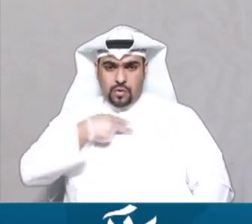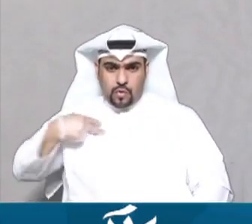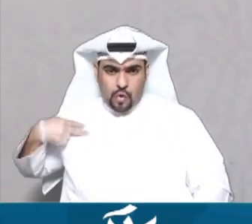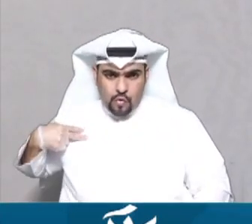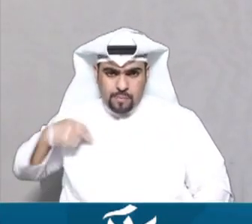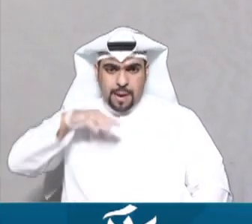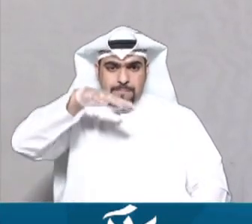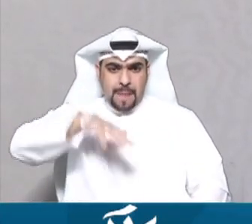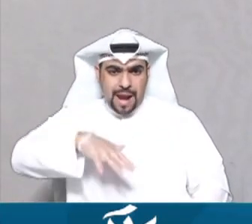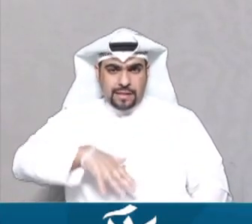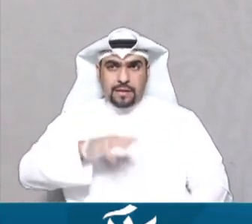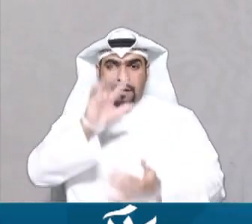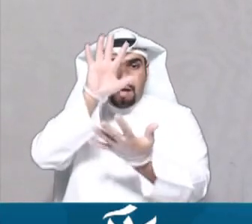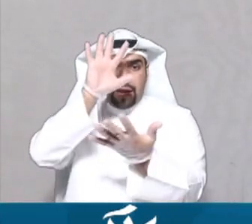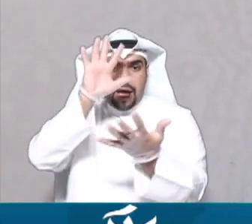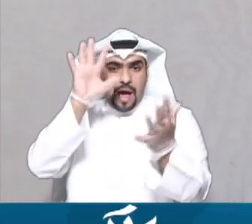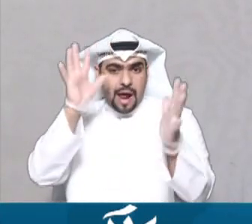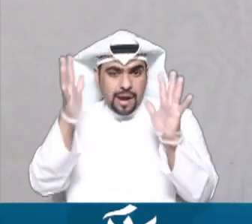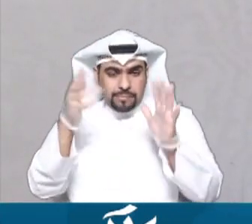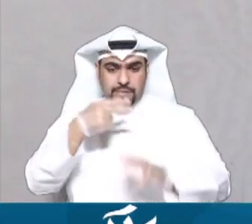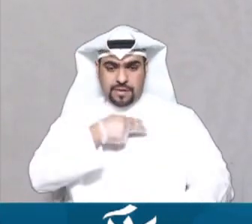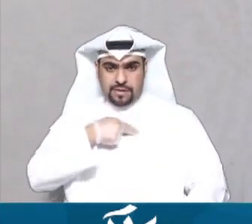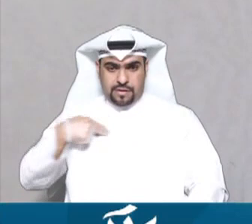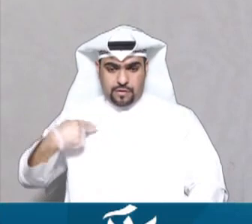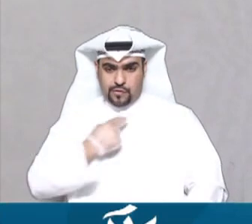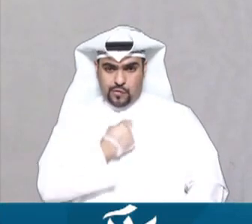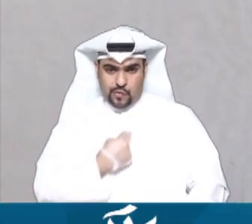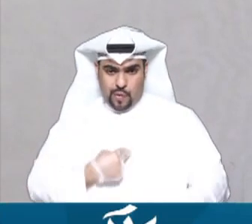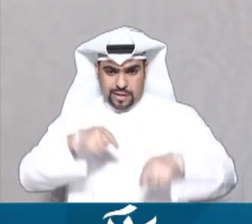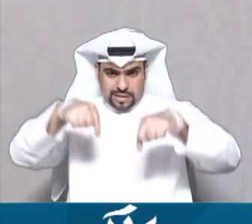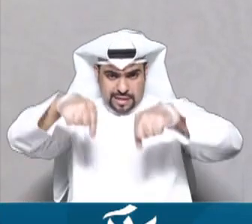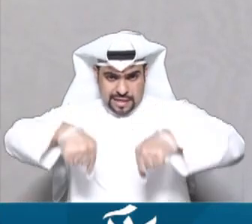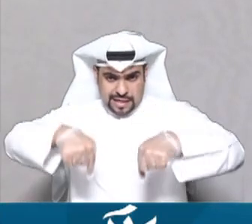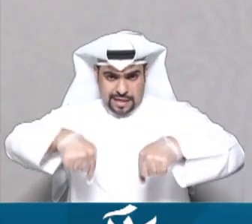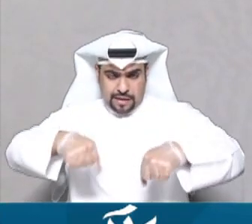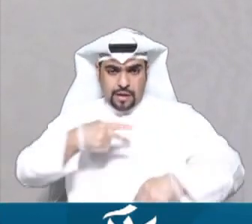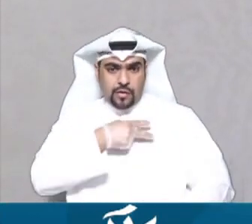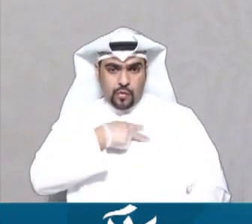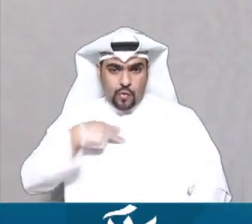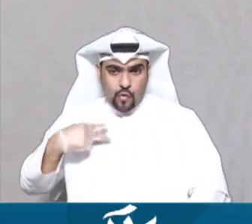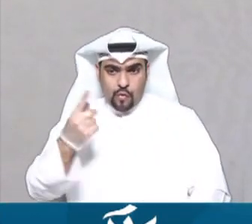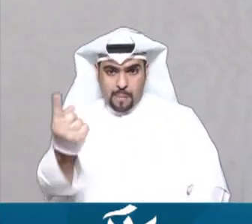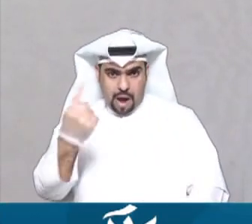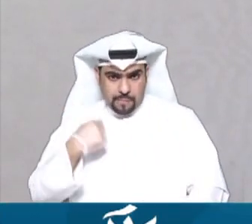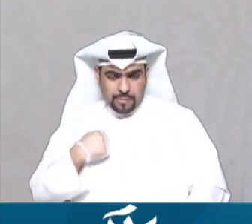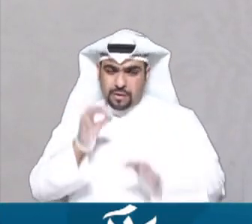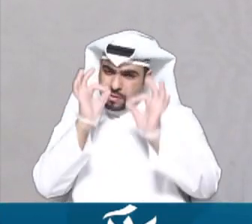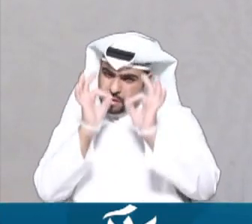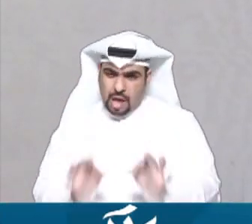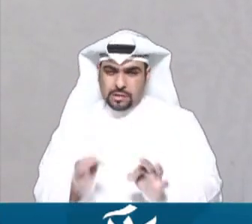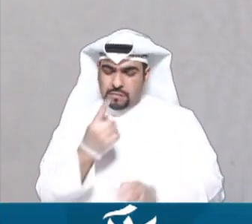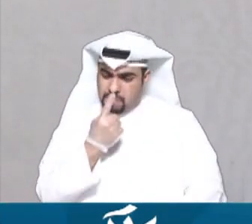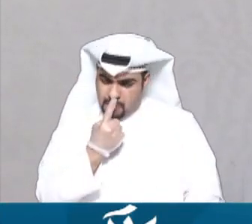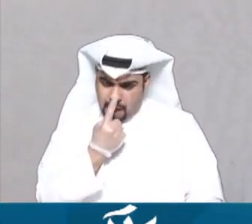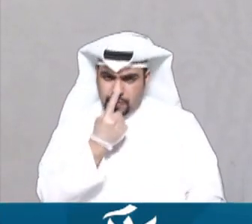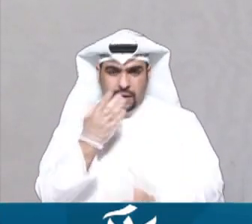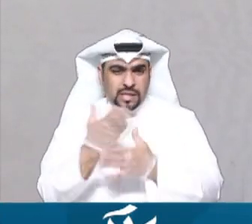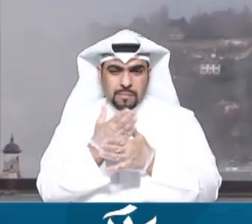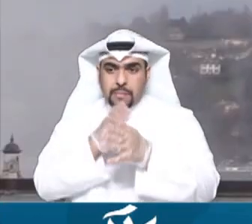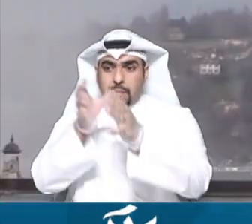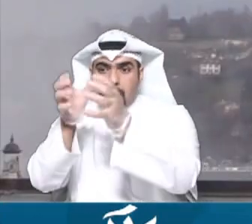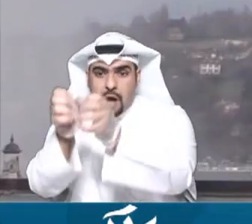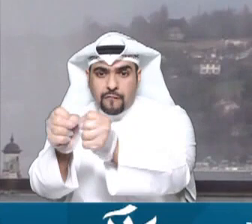من ضمنها هنا في سويسرا، الالتزام بالتعليمات الصادرة من قبل السلطات، اتخاذ الإجراءات